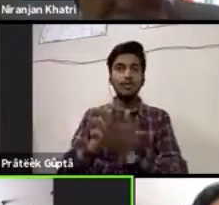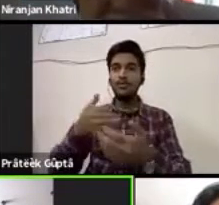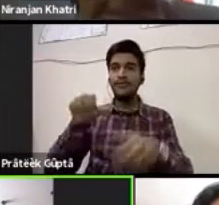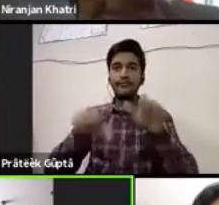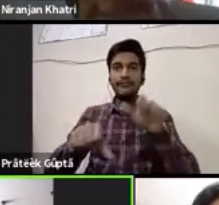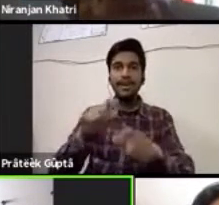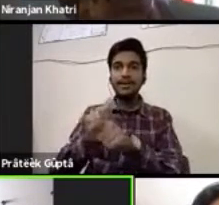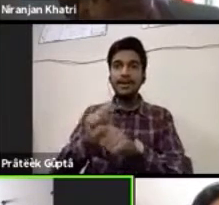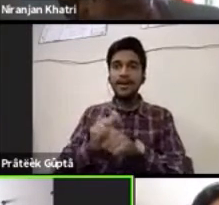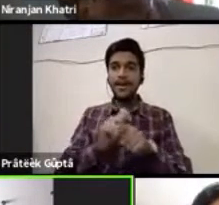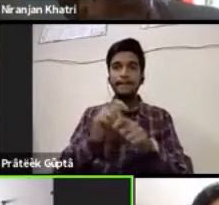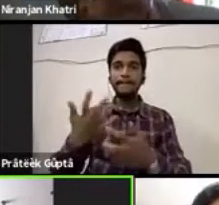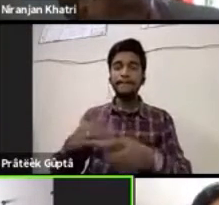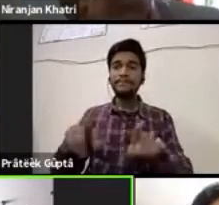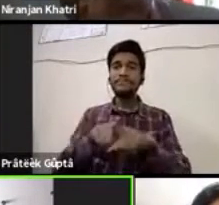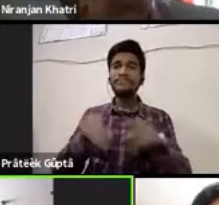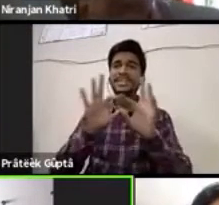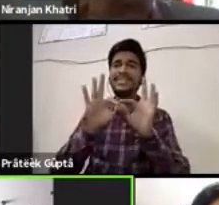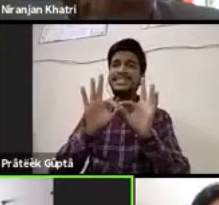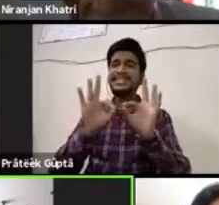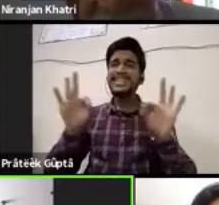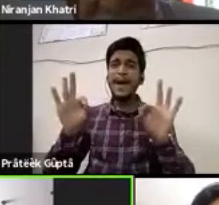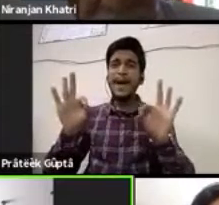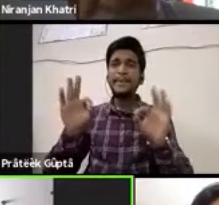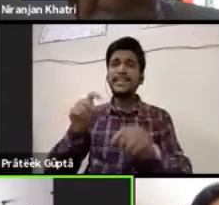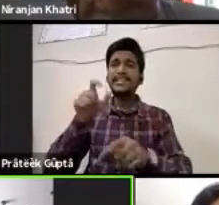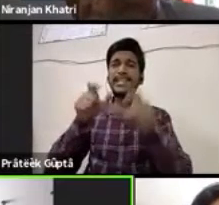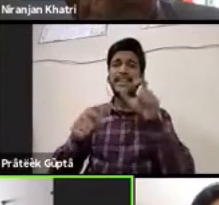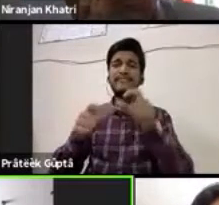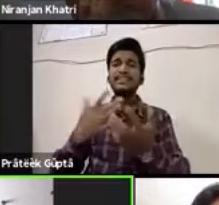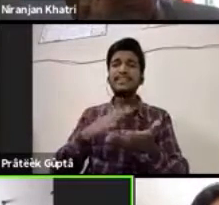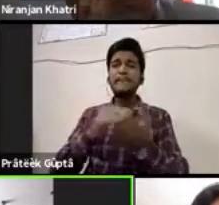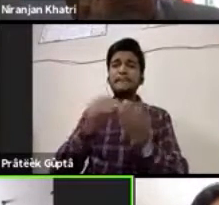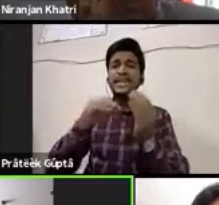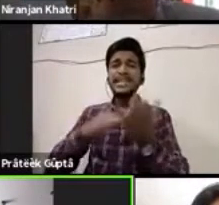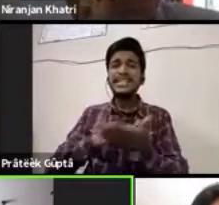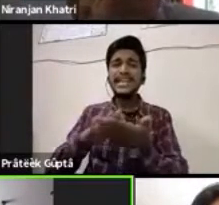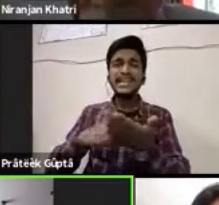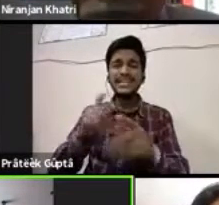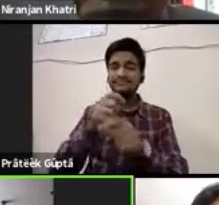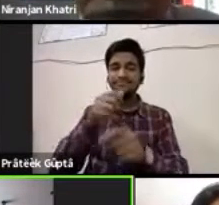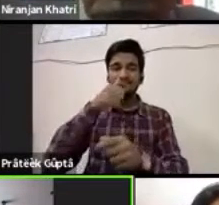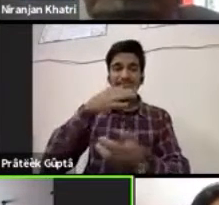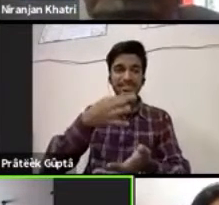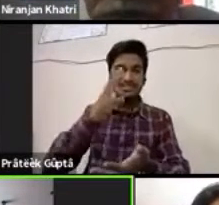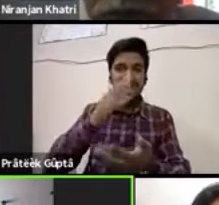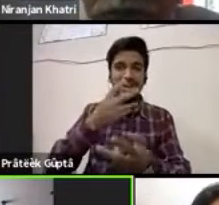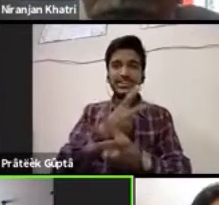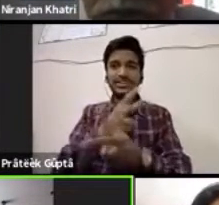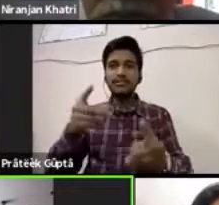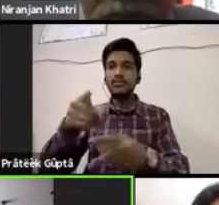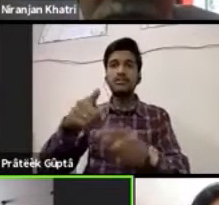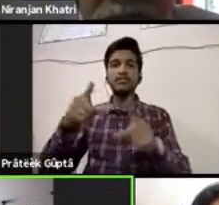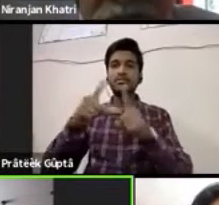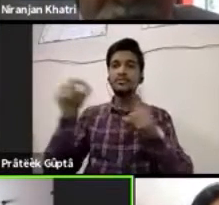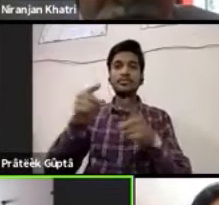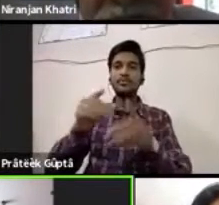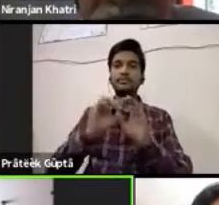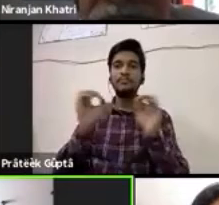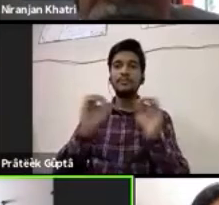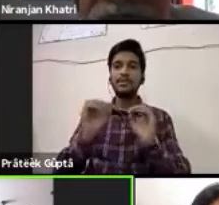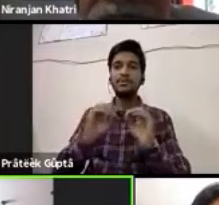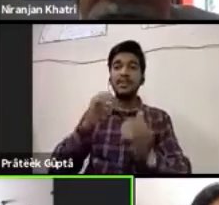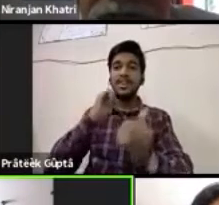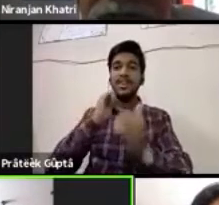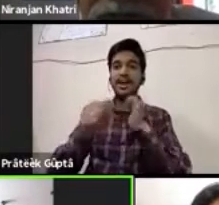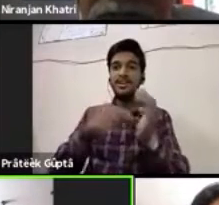बहुत सामान्य रूप से कर पाते हैं मैं नहीं कर पाती हूँ, लेकिन मैं जो कर पाती हूँ कोई